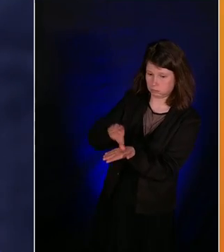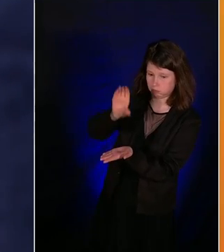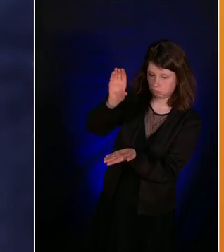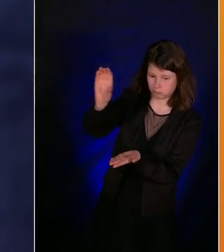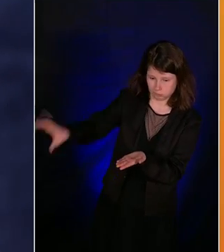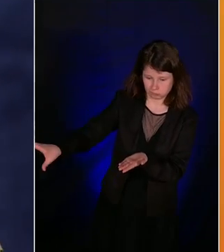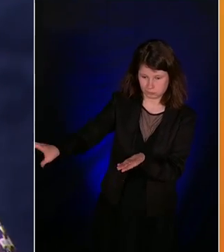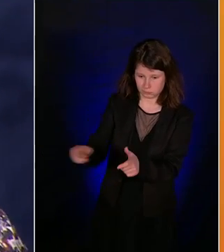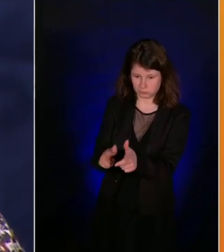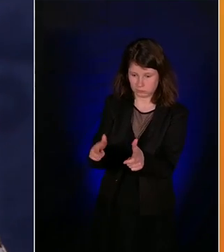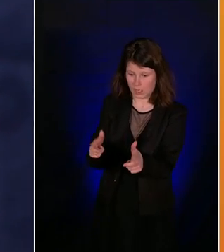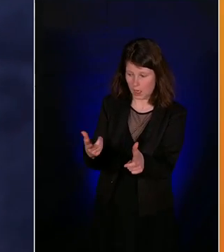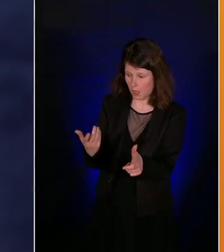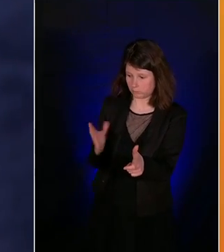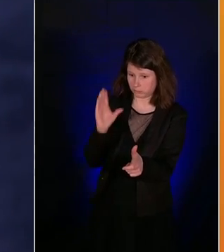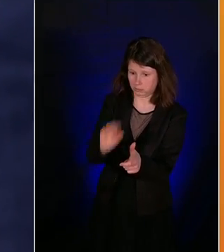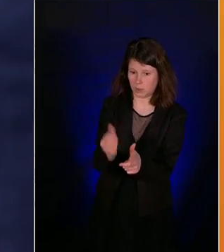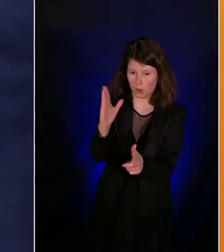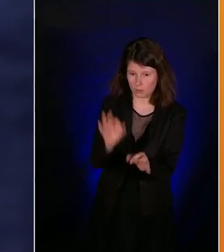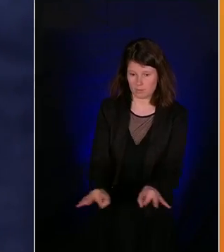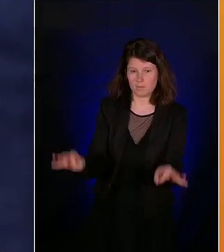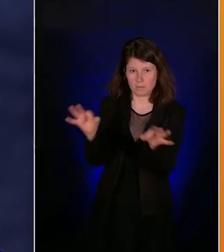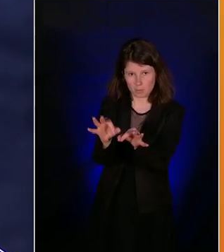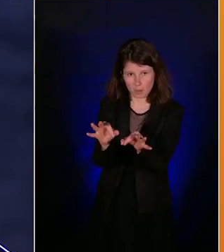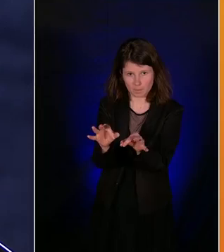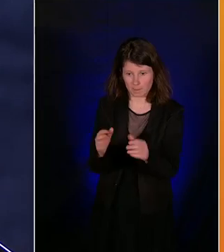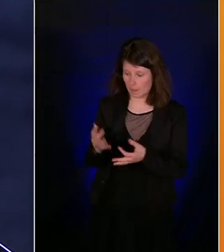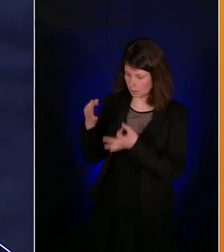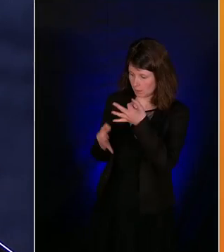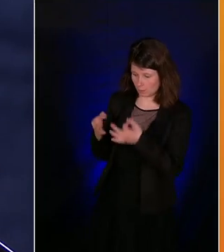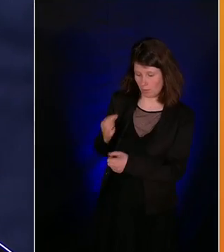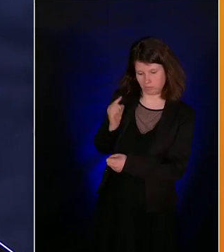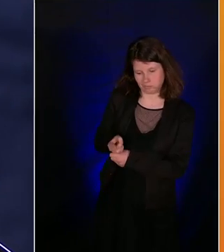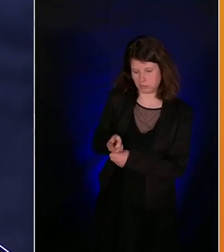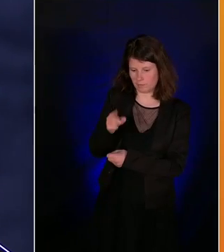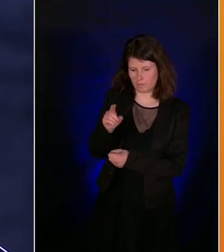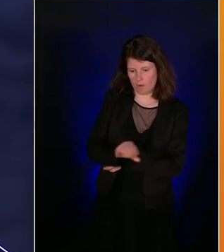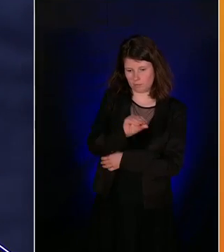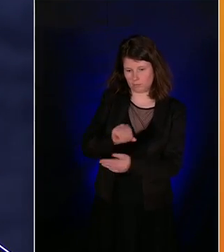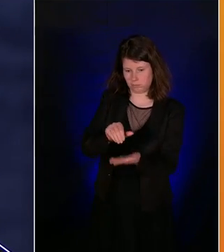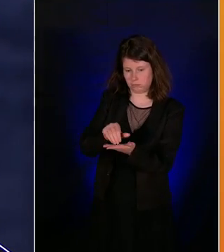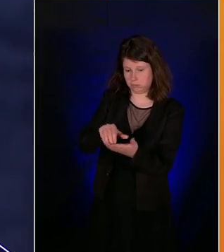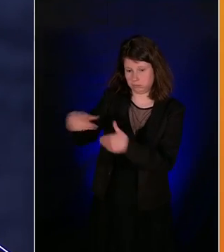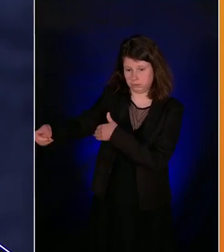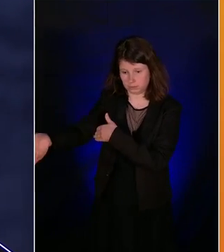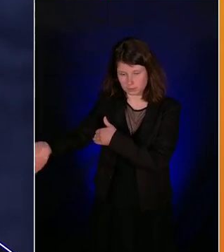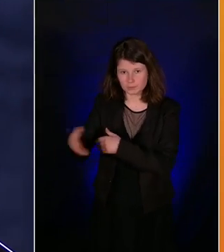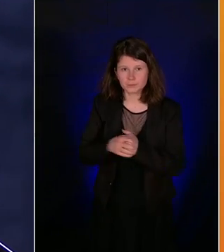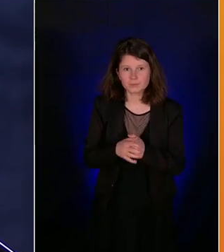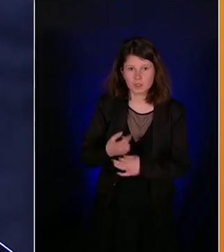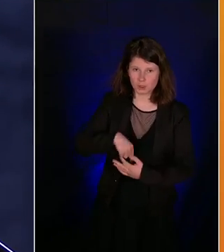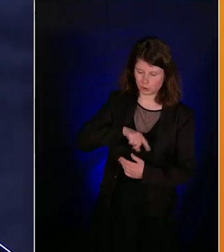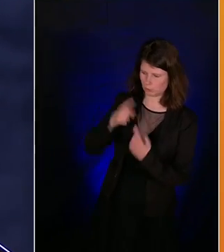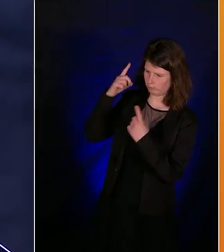ordonnées par les tribunaux avec recours à la force publique si N les différents recours juridiques que nous avons fait nous ont